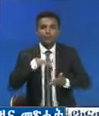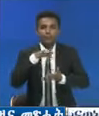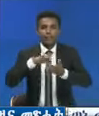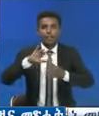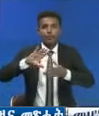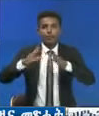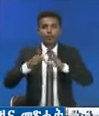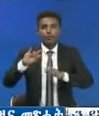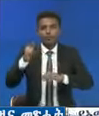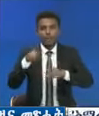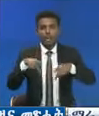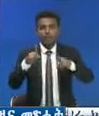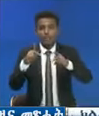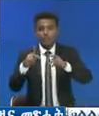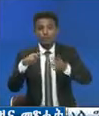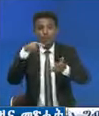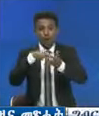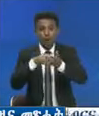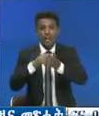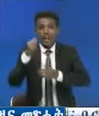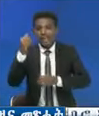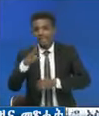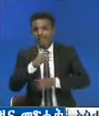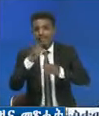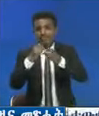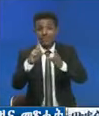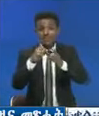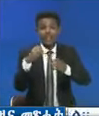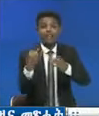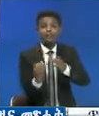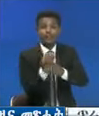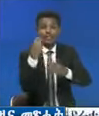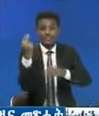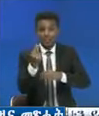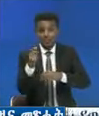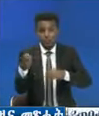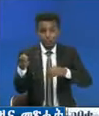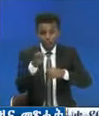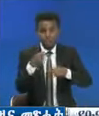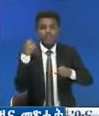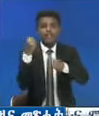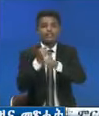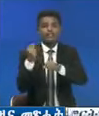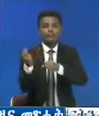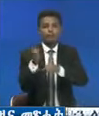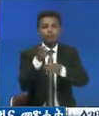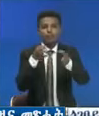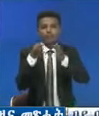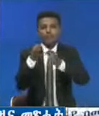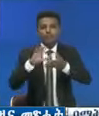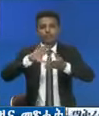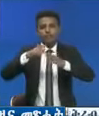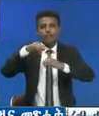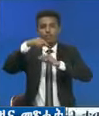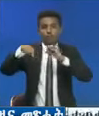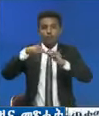በማዕከላዊ ጎንደር ዞን አርሶ አደሮችን በቋሚ አትክልትና ፍራፍሬ ልማት ተጠቃሚ እንዲሆኑ እየተሰራ መሆኑ ተገለጸ። የጎንደር ዙሪያ ወረዳ